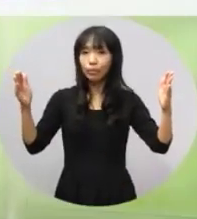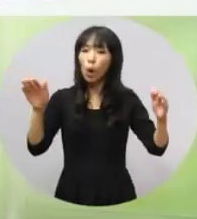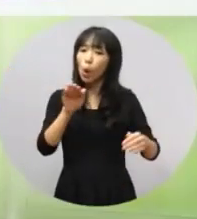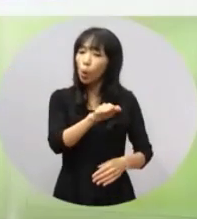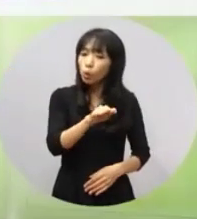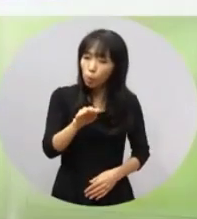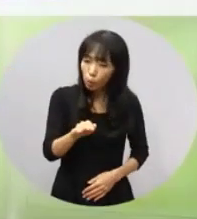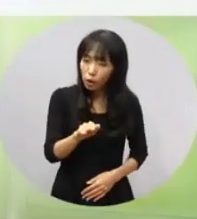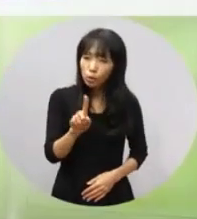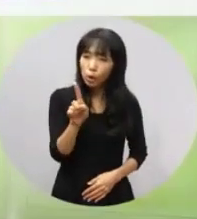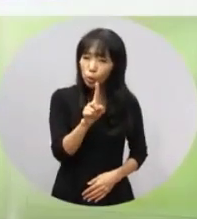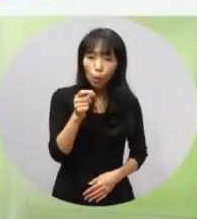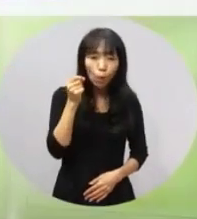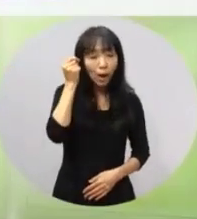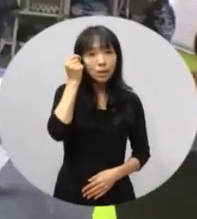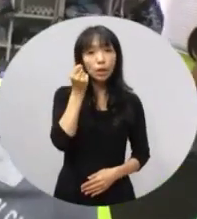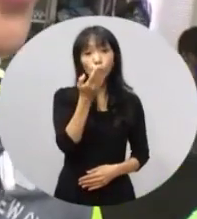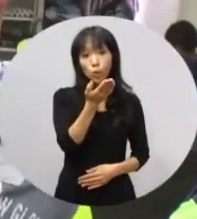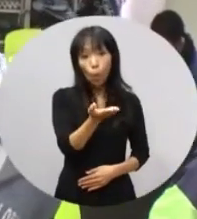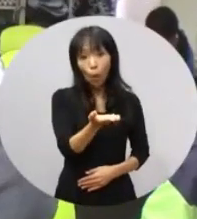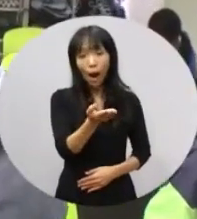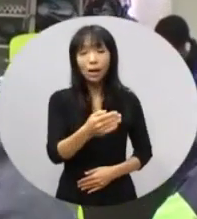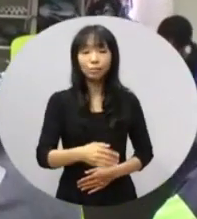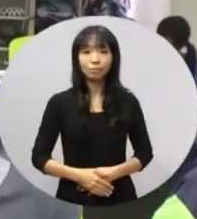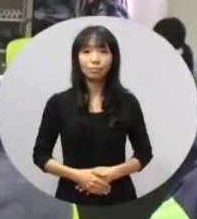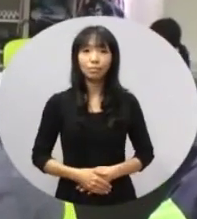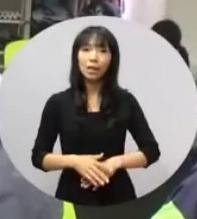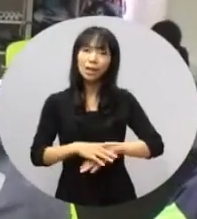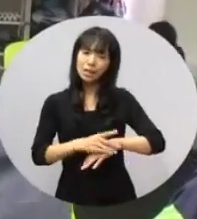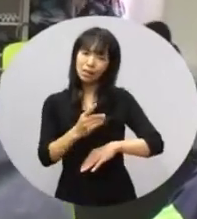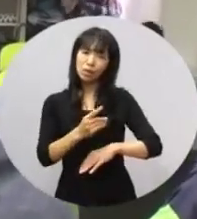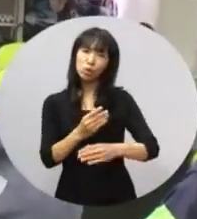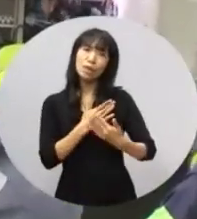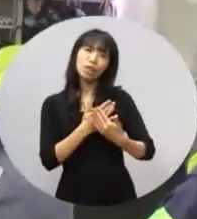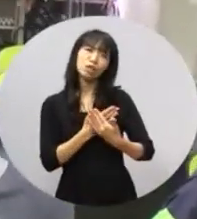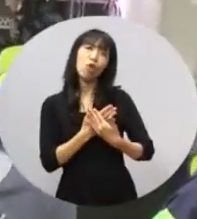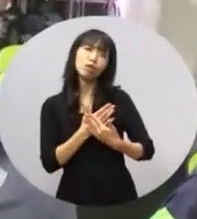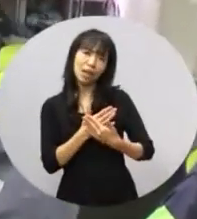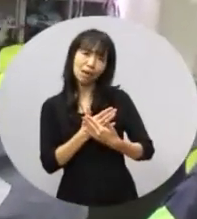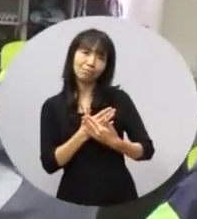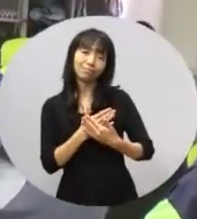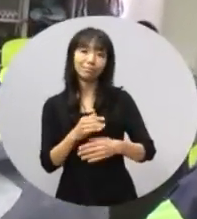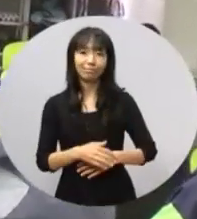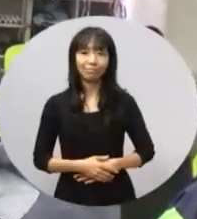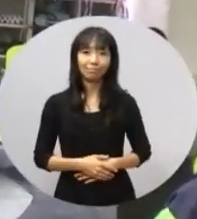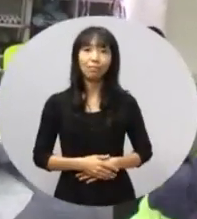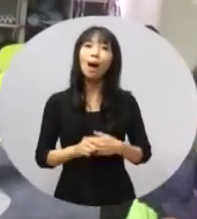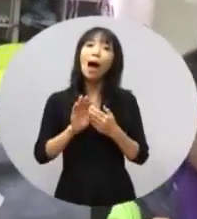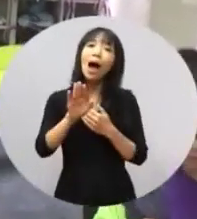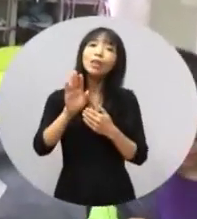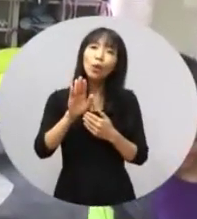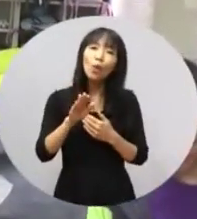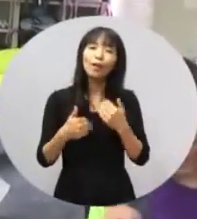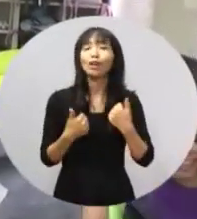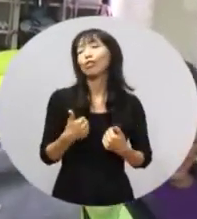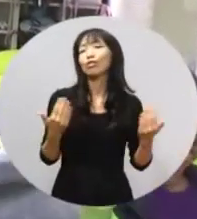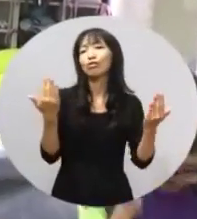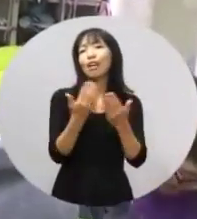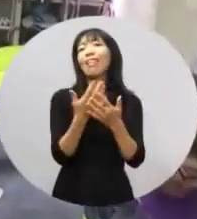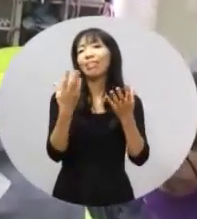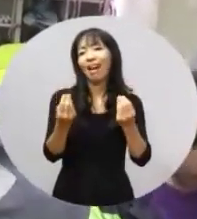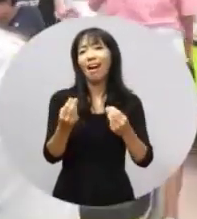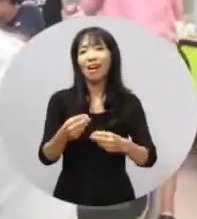どう感じたのでしょうか最初はなんか緊張してねちょっとだけに行っちゃうんだけどあったからなんだ楽しかった